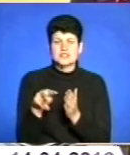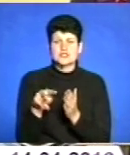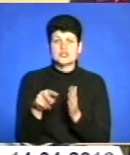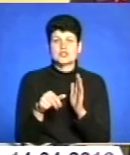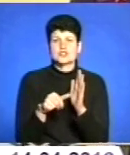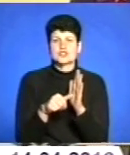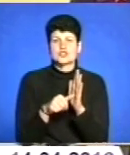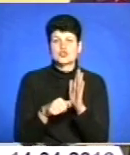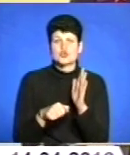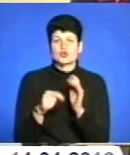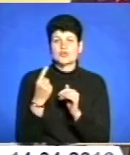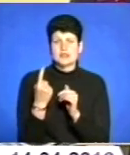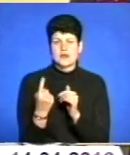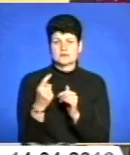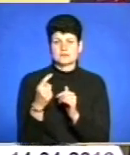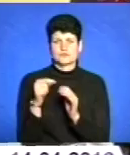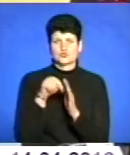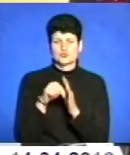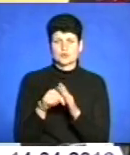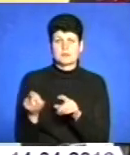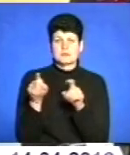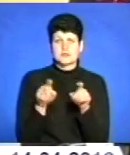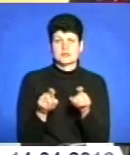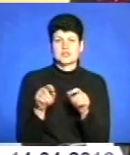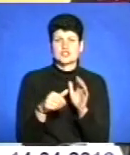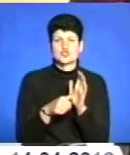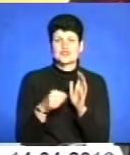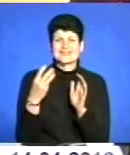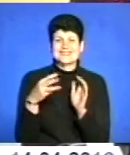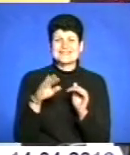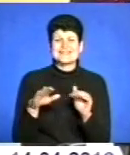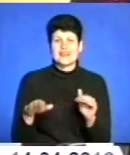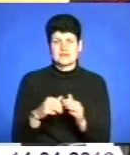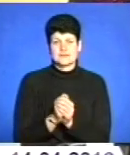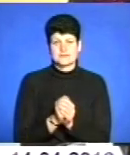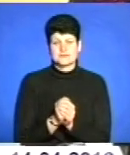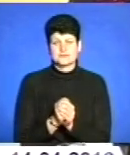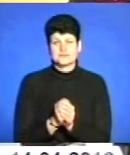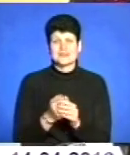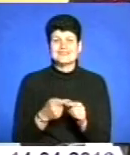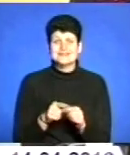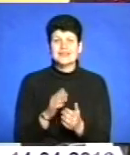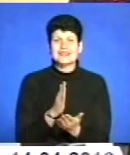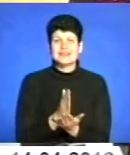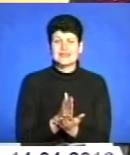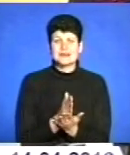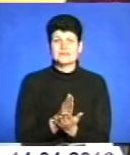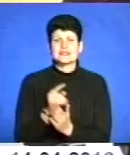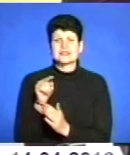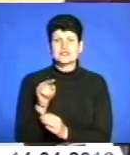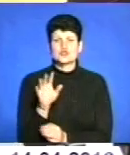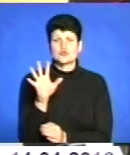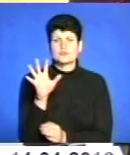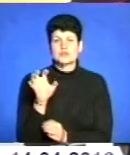2601 внутрішньопереміщена особа, з них 636 дітей. Це є